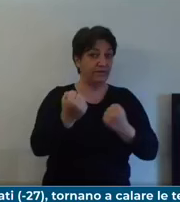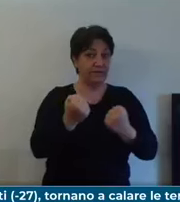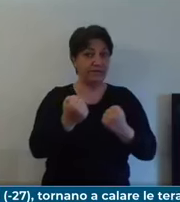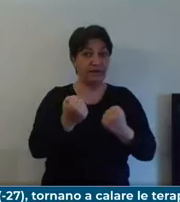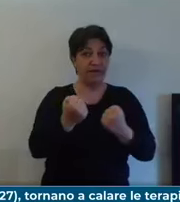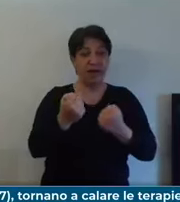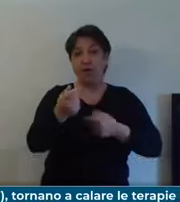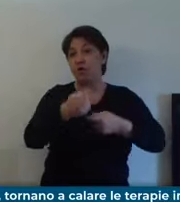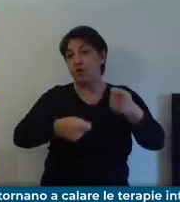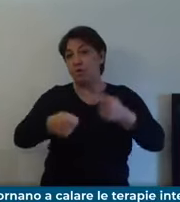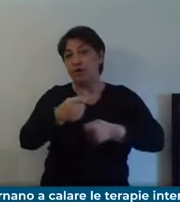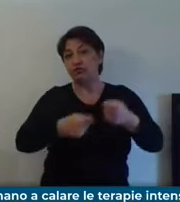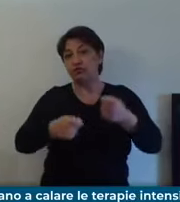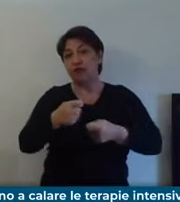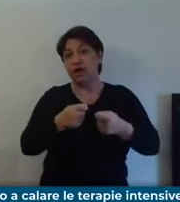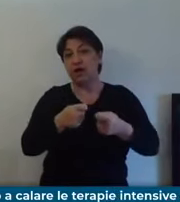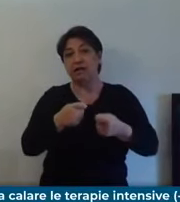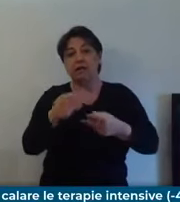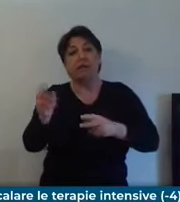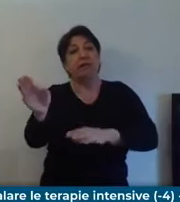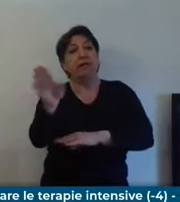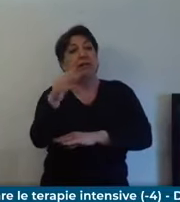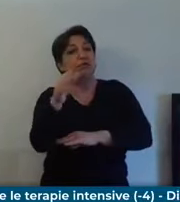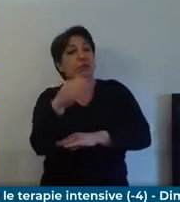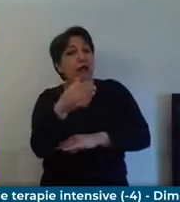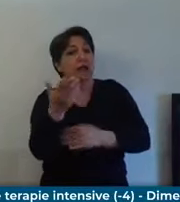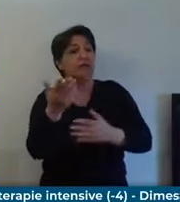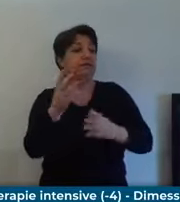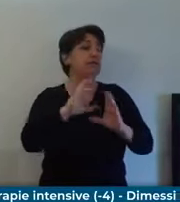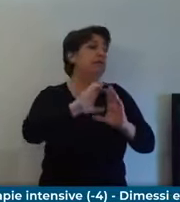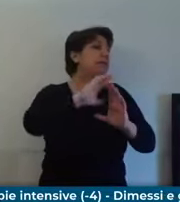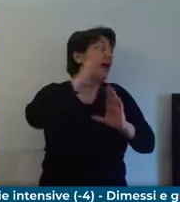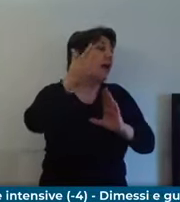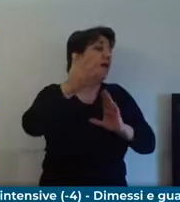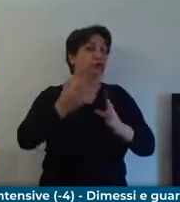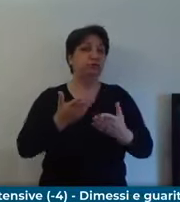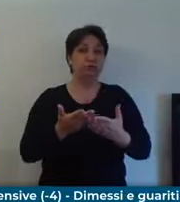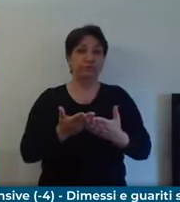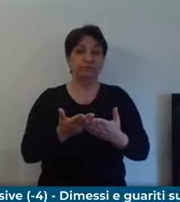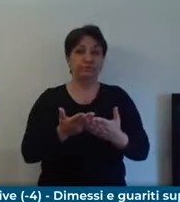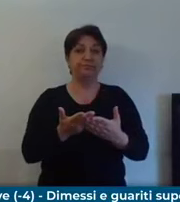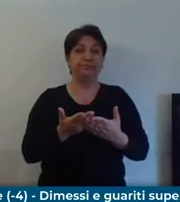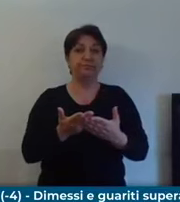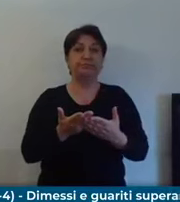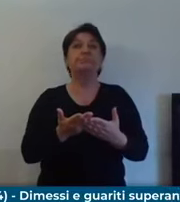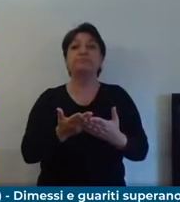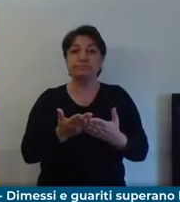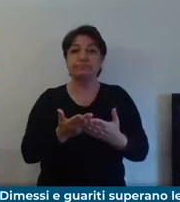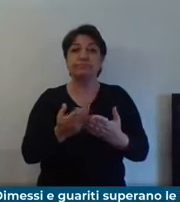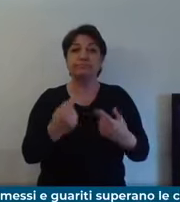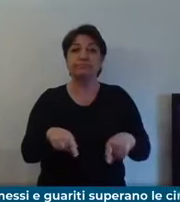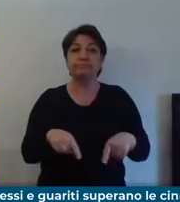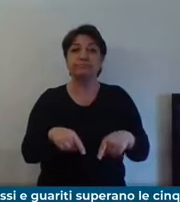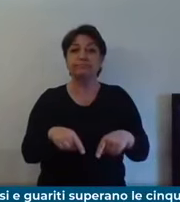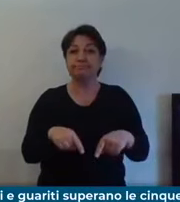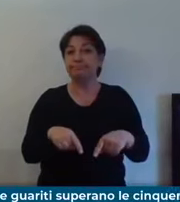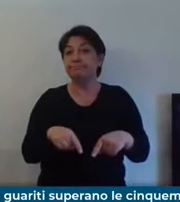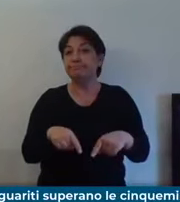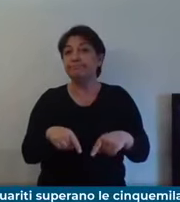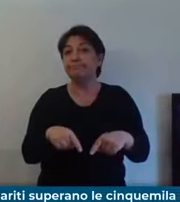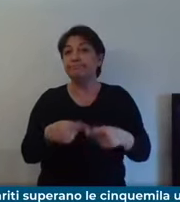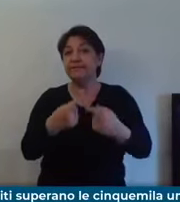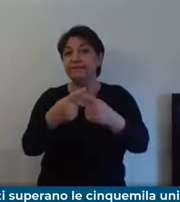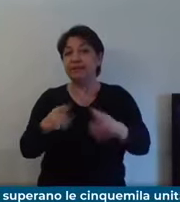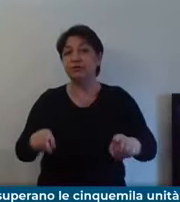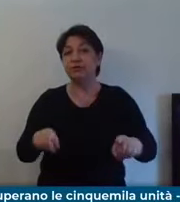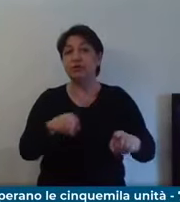Elaborando in sede di conferenza delle regioni, ed è la prima volta che questo accade, le famose linee guida per tutti i settori che